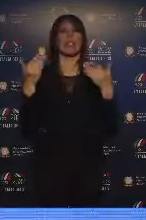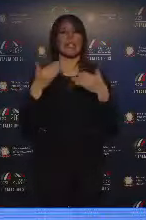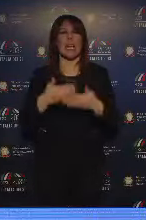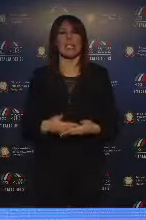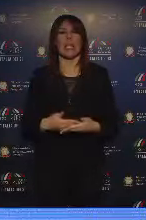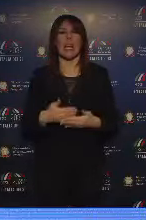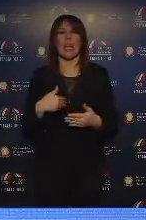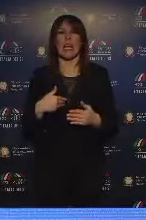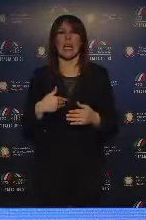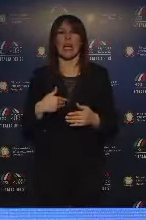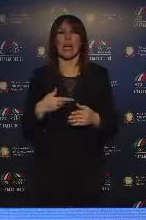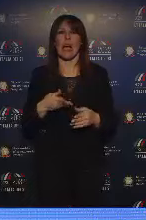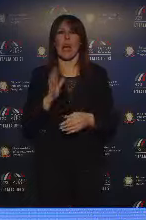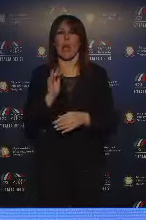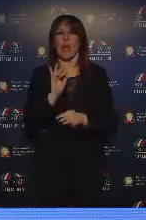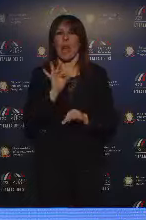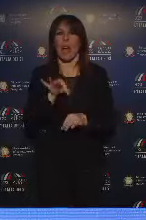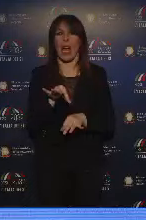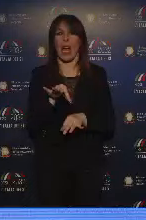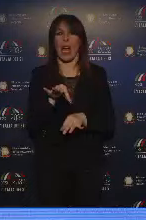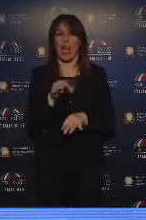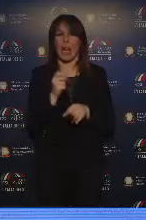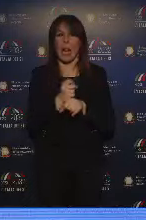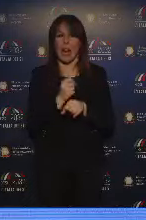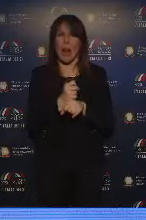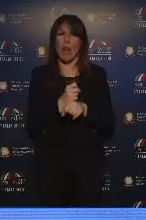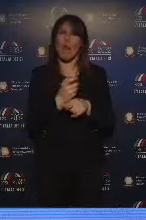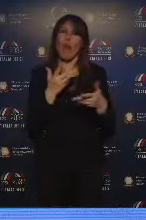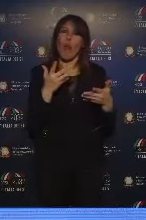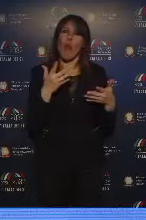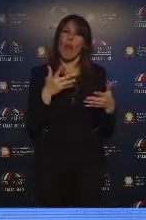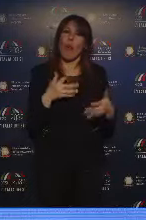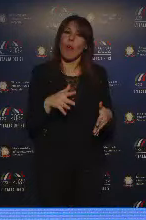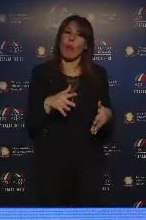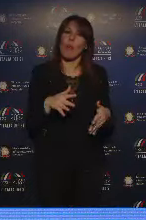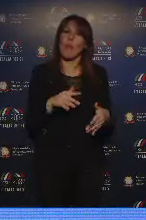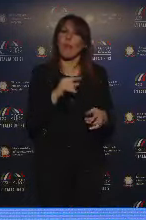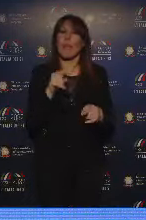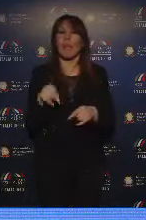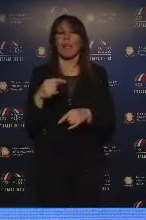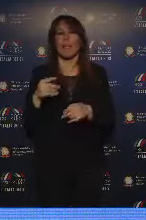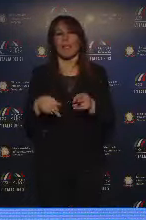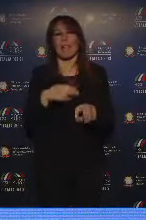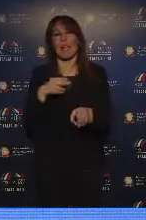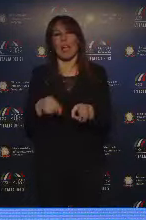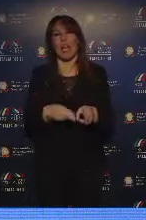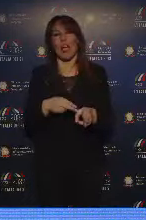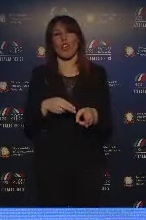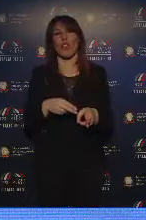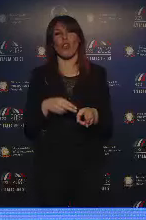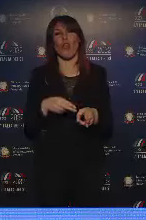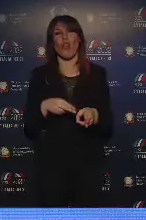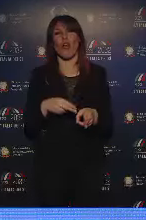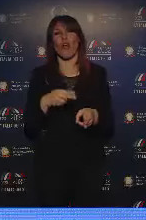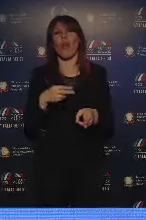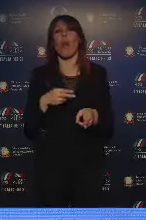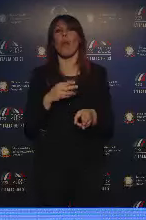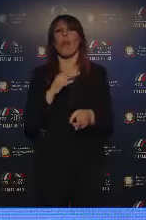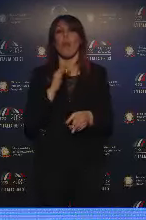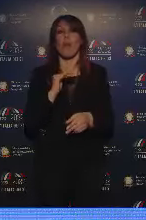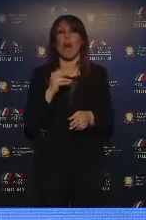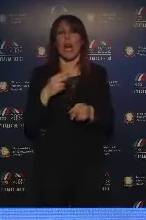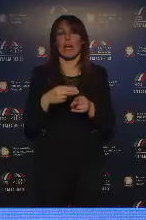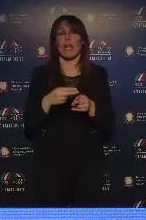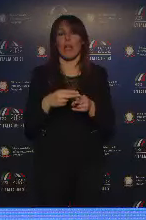vado vado a Bari e a lavori ultimati il treno sarà una vera alternativa su Bari Roma oggi